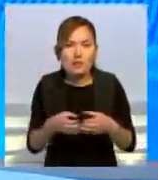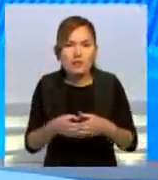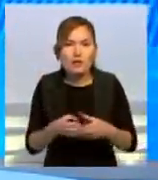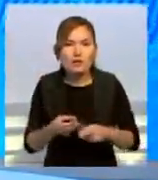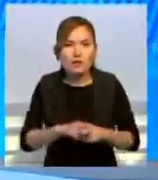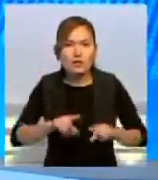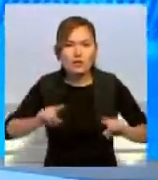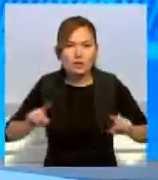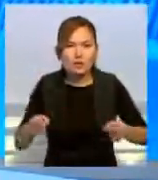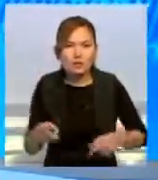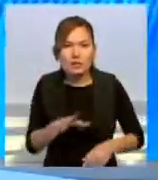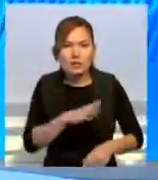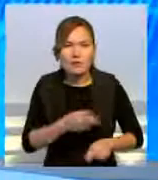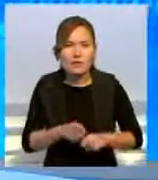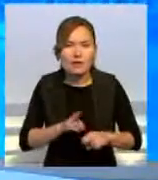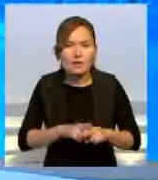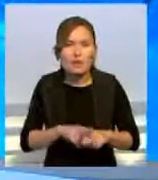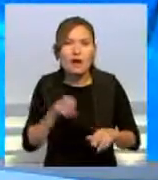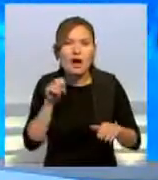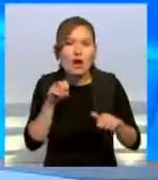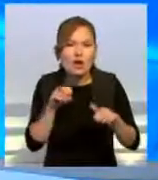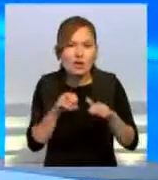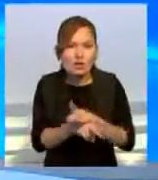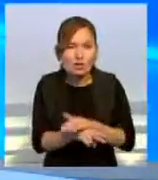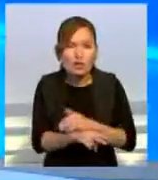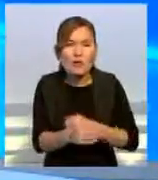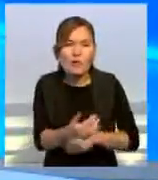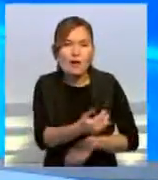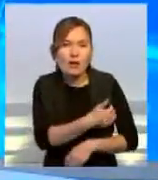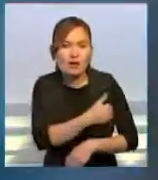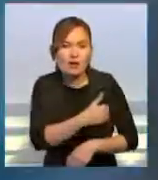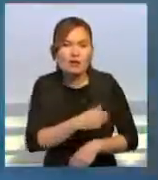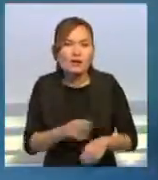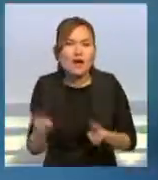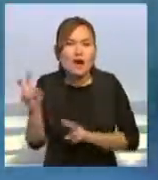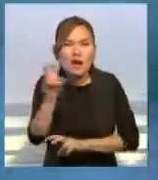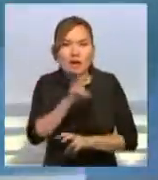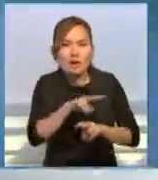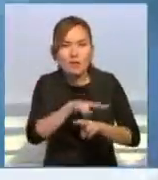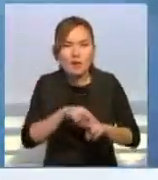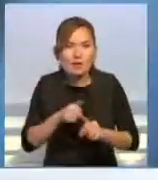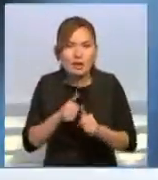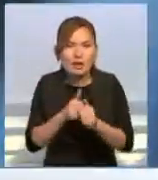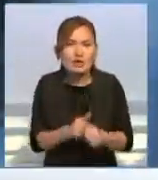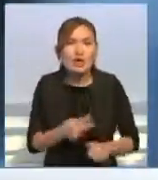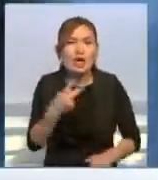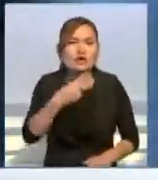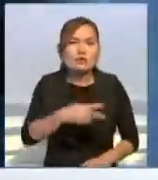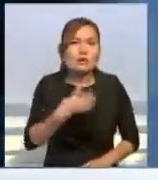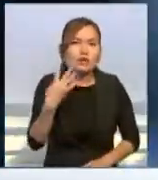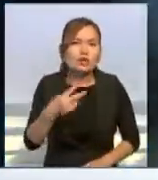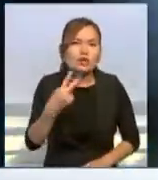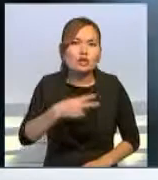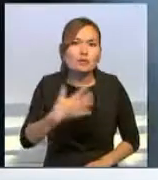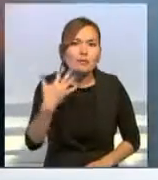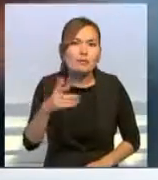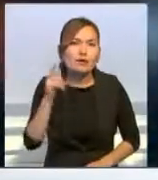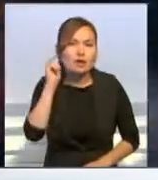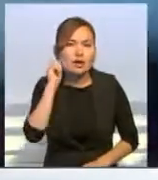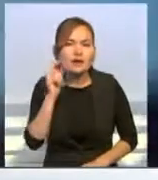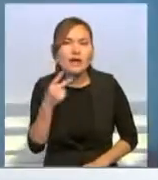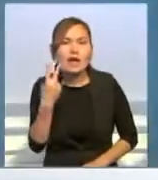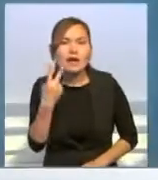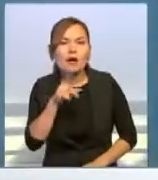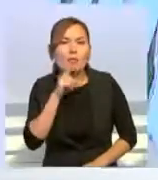болатын алтын әшекелерді қолды қылып іздерін жасырмақ болған. Жедел іздестіру нәтижесінде 24 және 25 жастағы екі